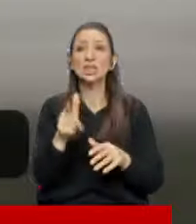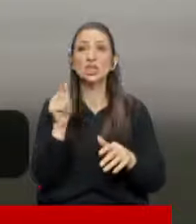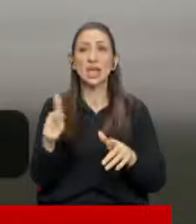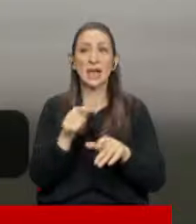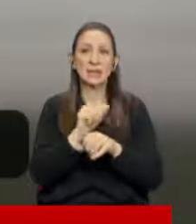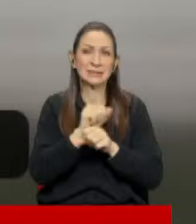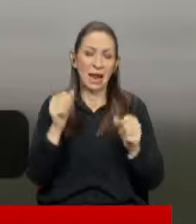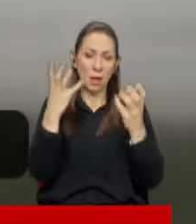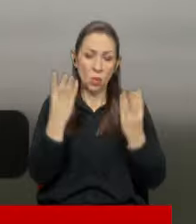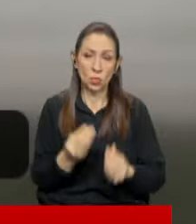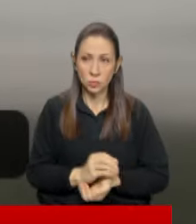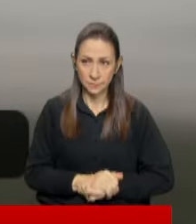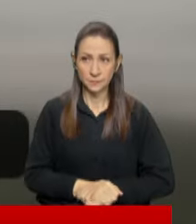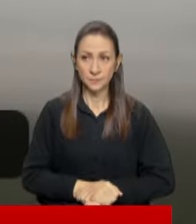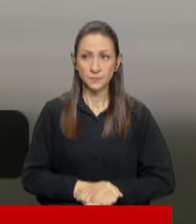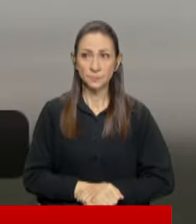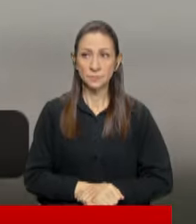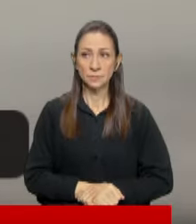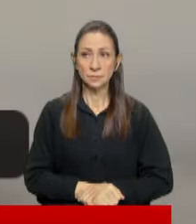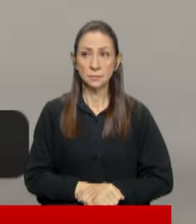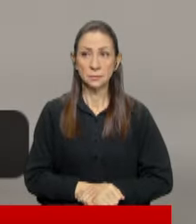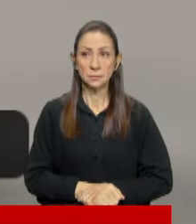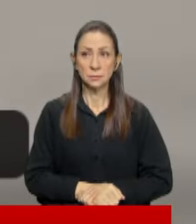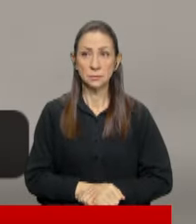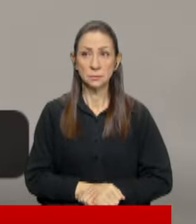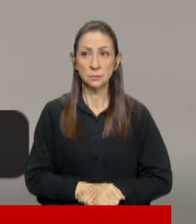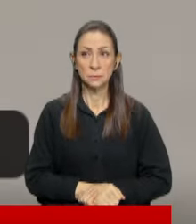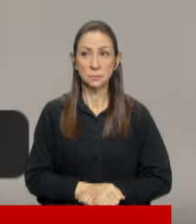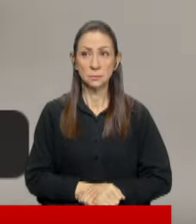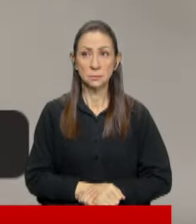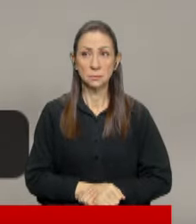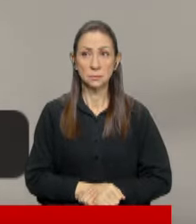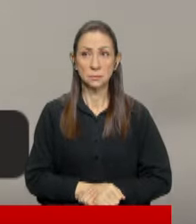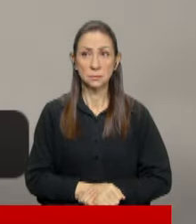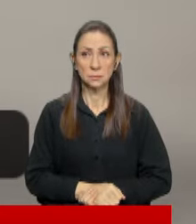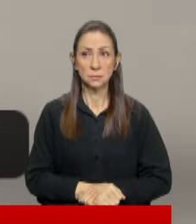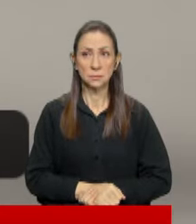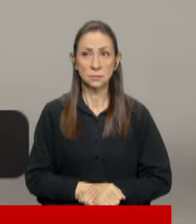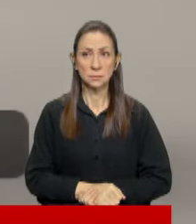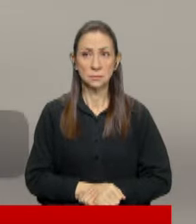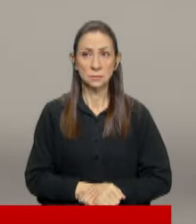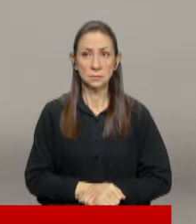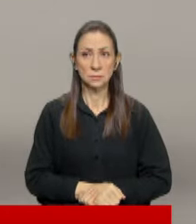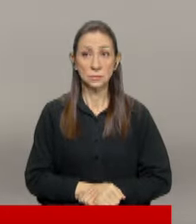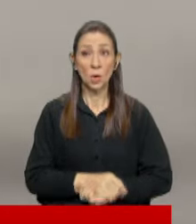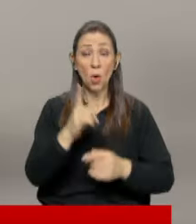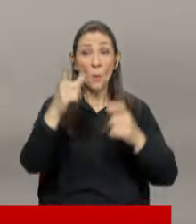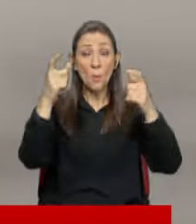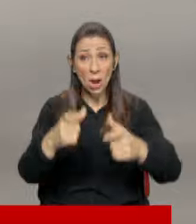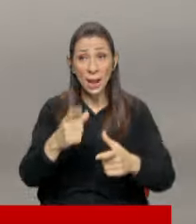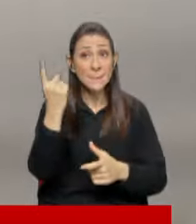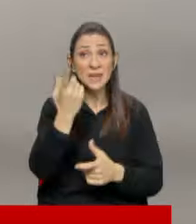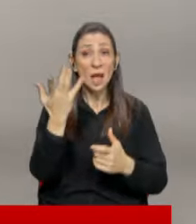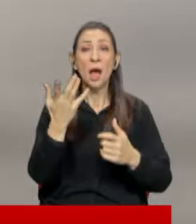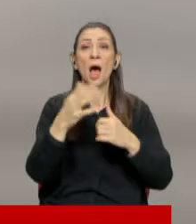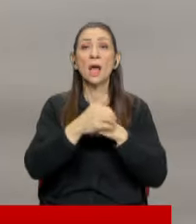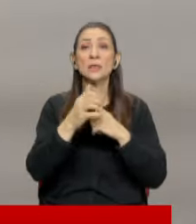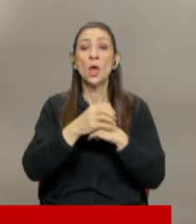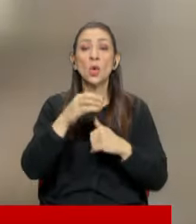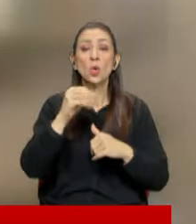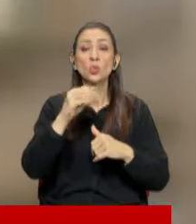etkilendi. Hortum ya, daha hortumun sesi. Şu an bu çatırtı. O bölgelerden biri de